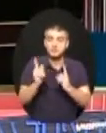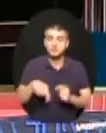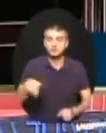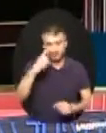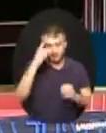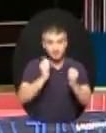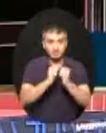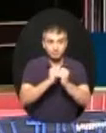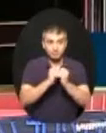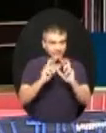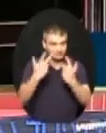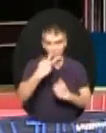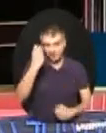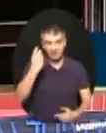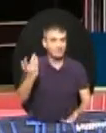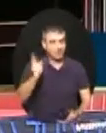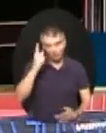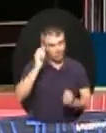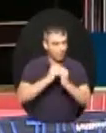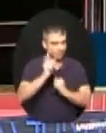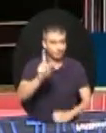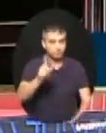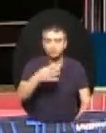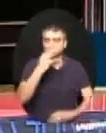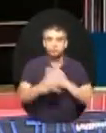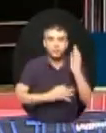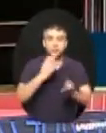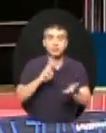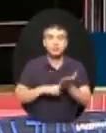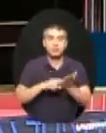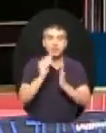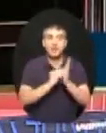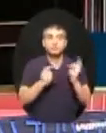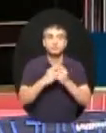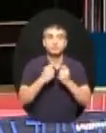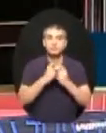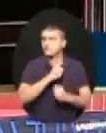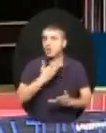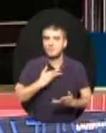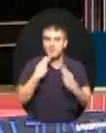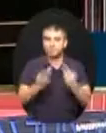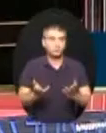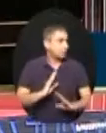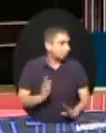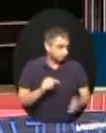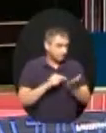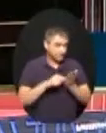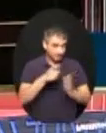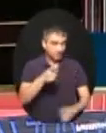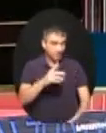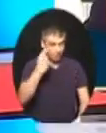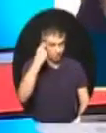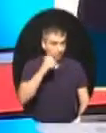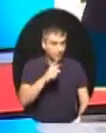שהם טיפשים. והציבור הערבי כנראה לא טיפש. הוא שואל את השאלות הנכונות לרשימה המשותפת ולא מקבלים תשובות. ובגלל זה